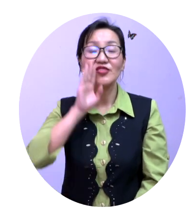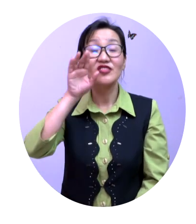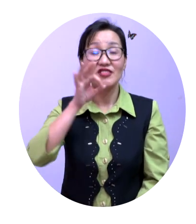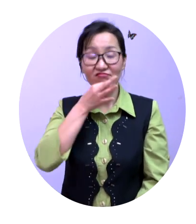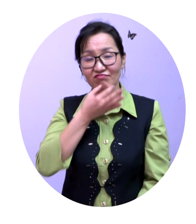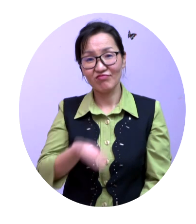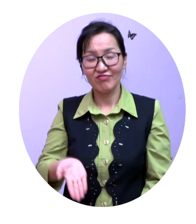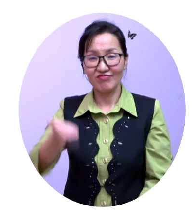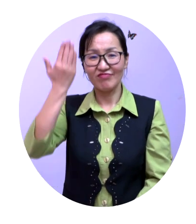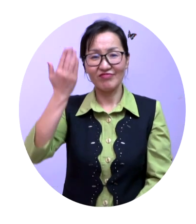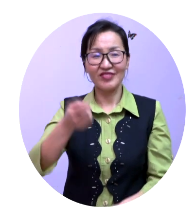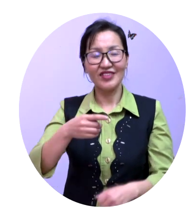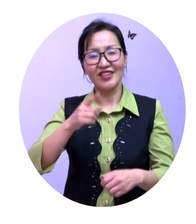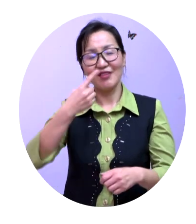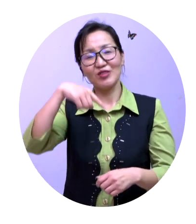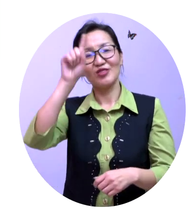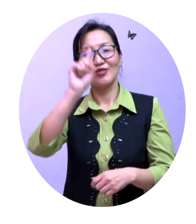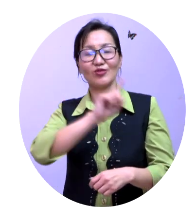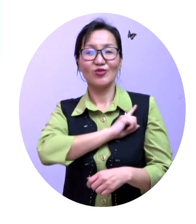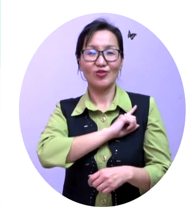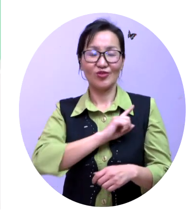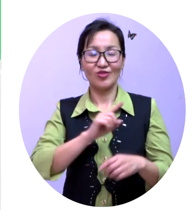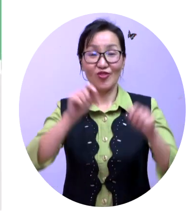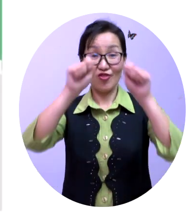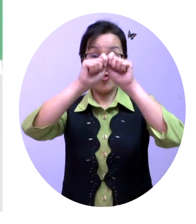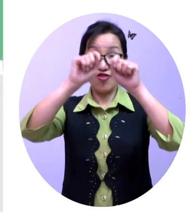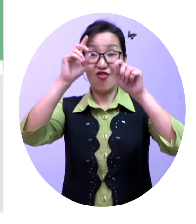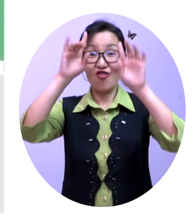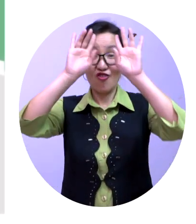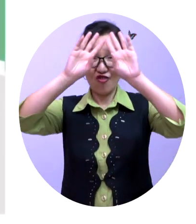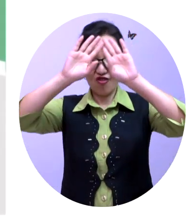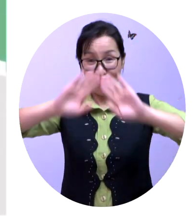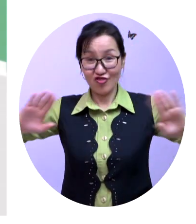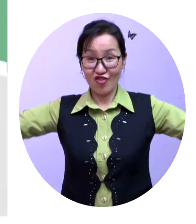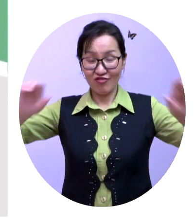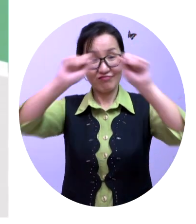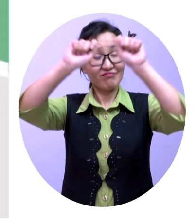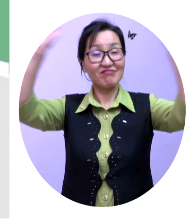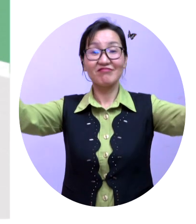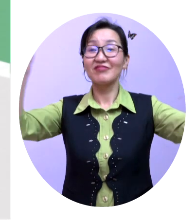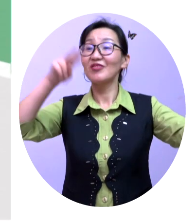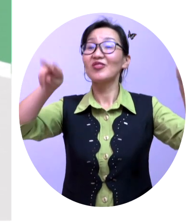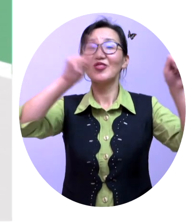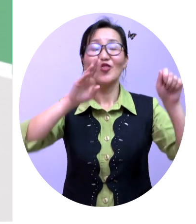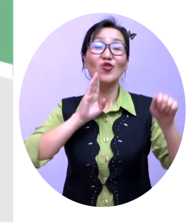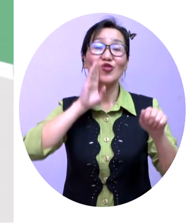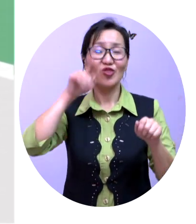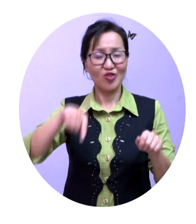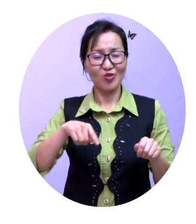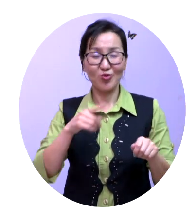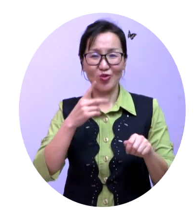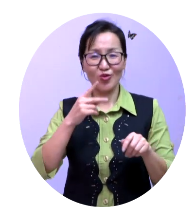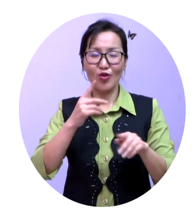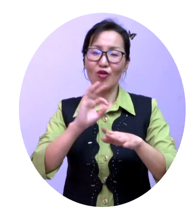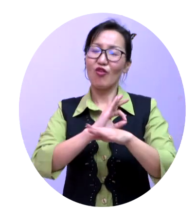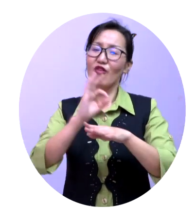Өглөө эрт басмагцаа инэрлийн хамгийн түрүүнд хийдэг зүйл бол хөшгөө нээж гадгиш харах байдаг. Өглөө гэдэг өвтөнд